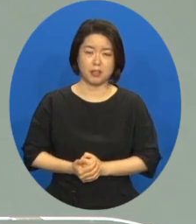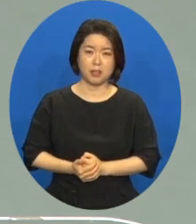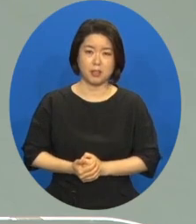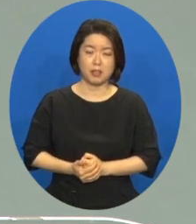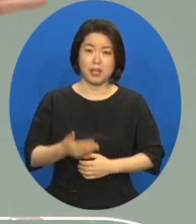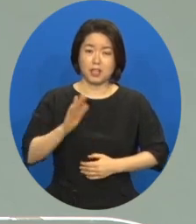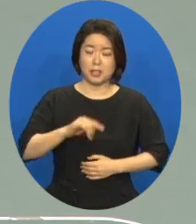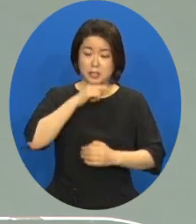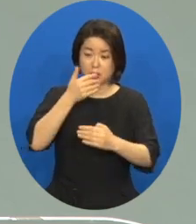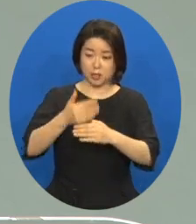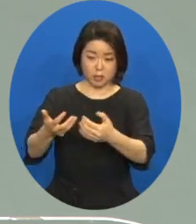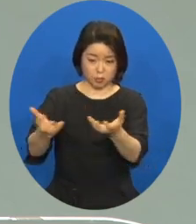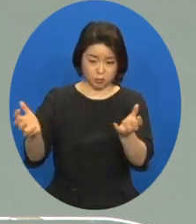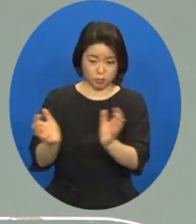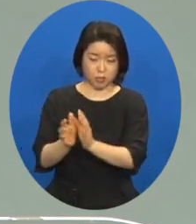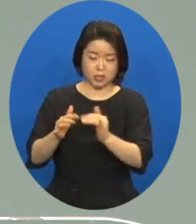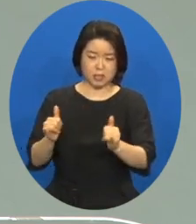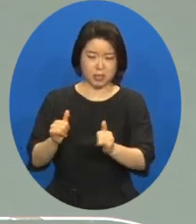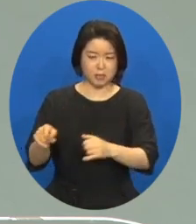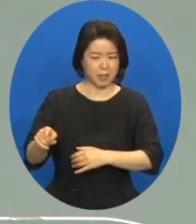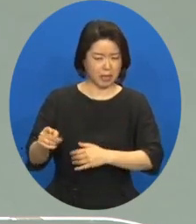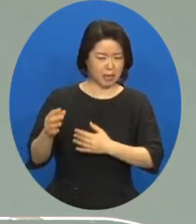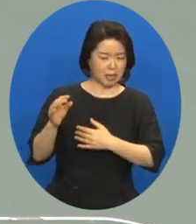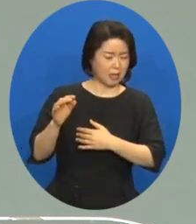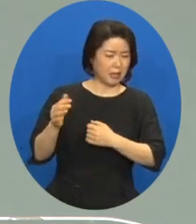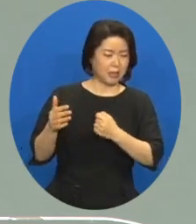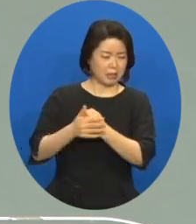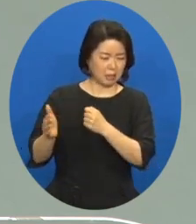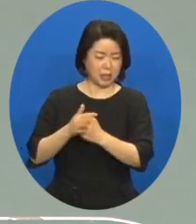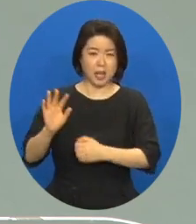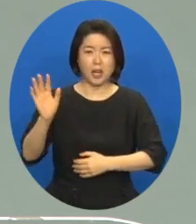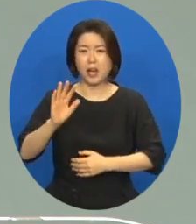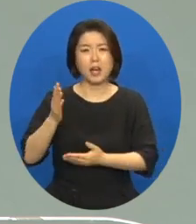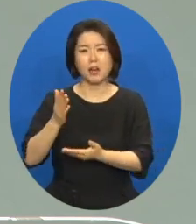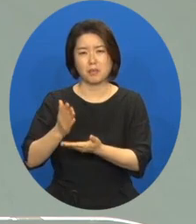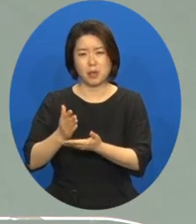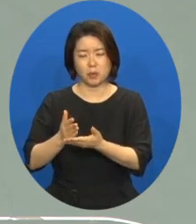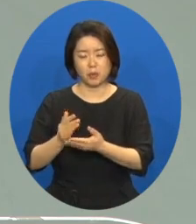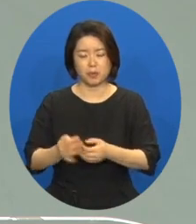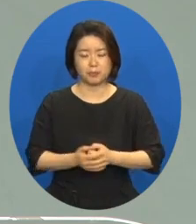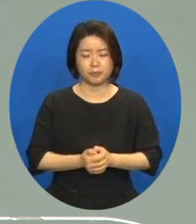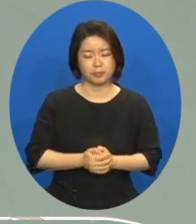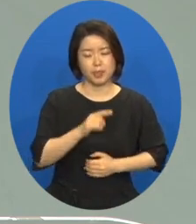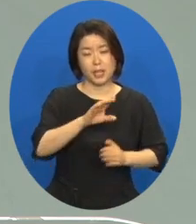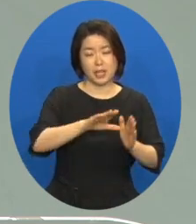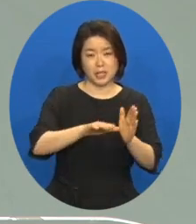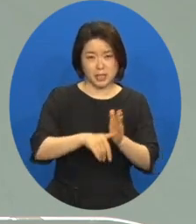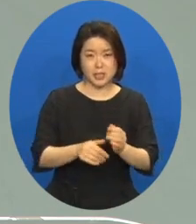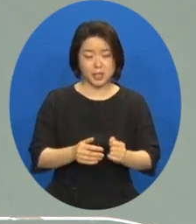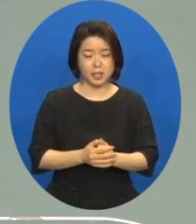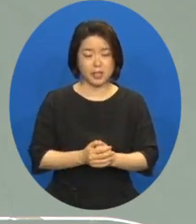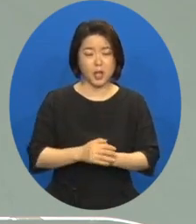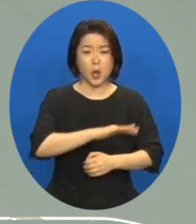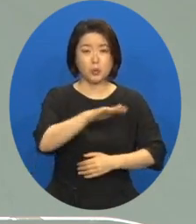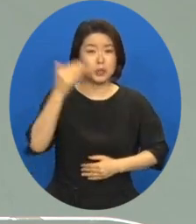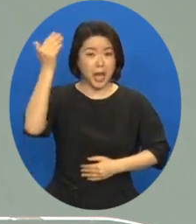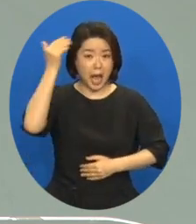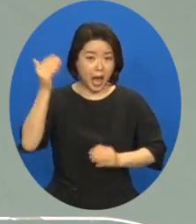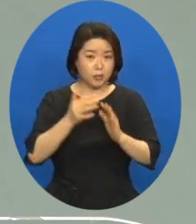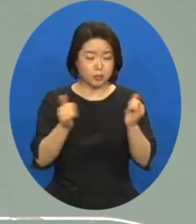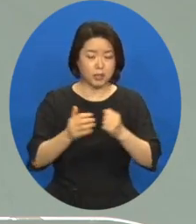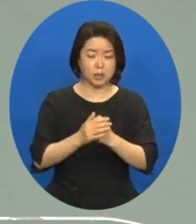그런데 북한 사람 탓할 거 없어요. 저는 지금 이 시대에 우리 한국교회 성도들이 북한 사람들보다